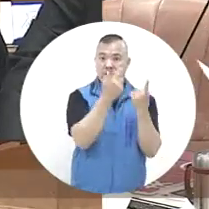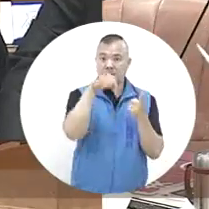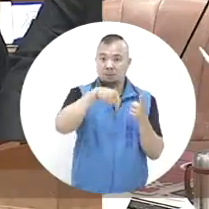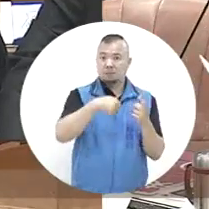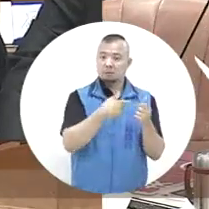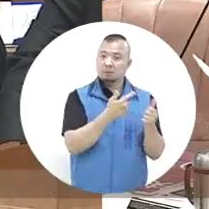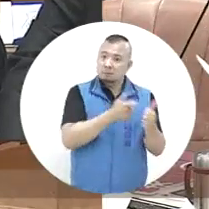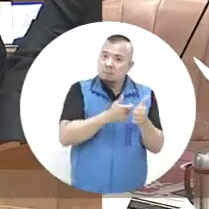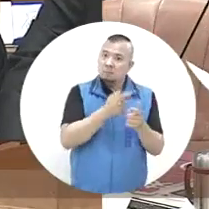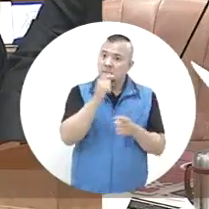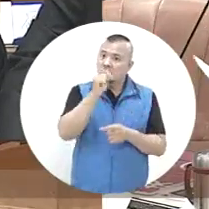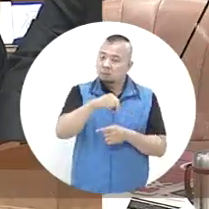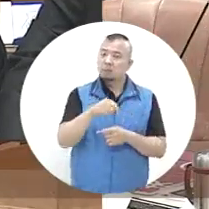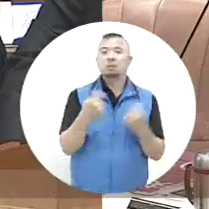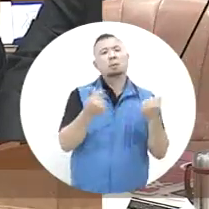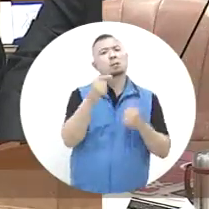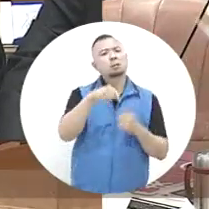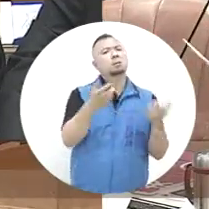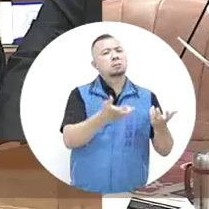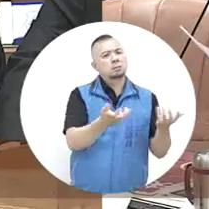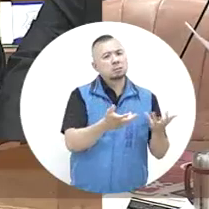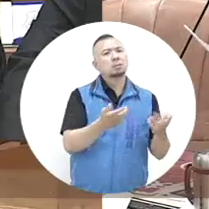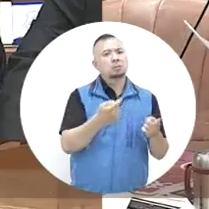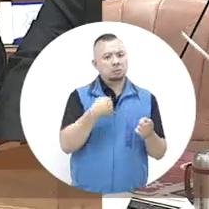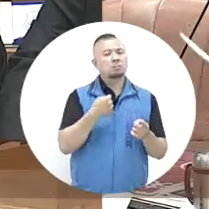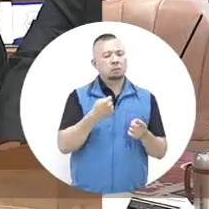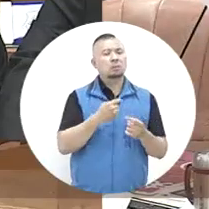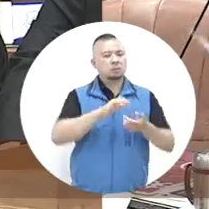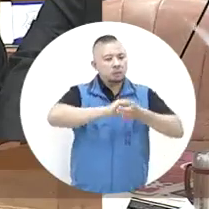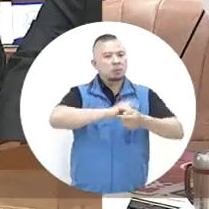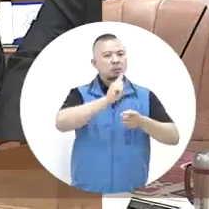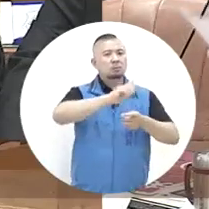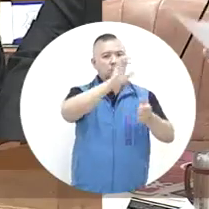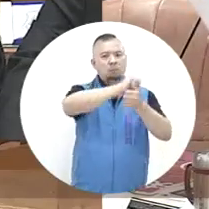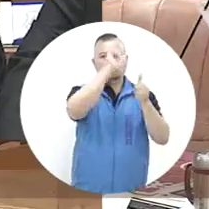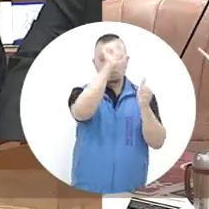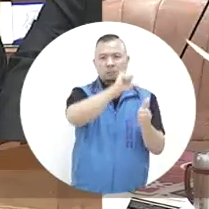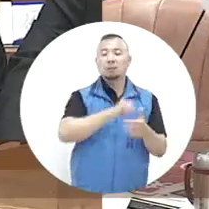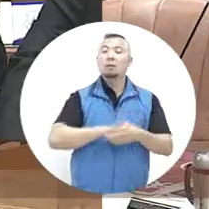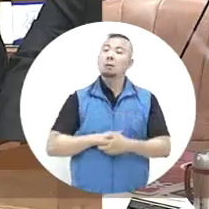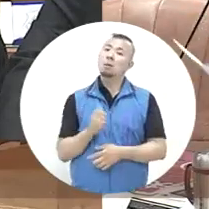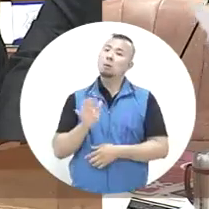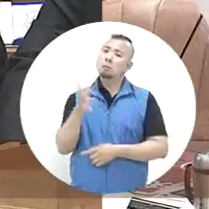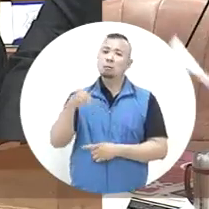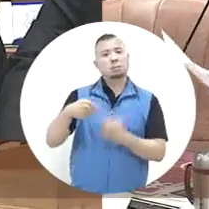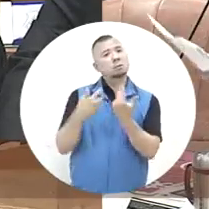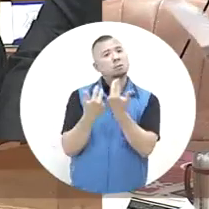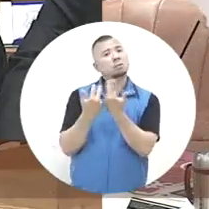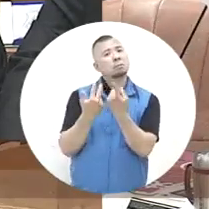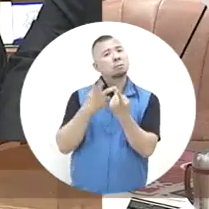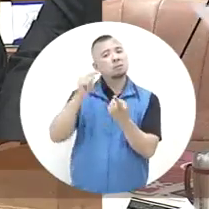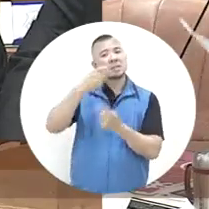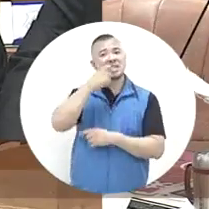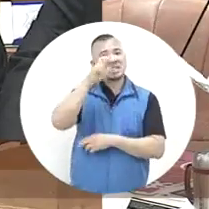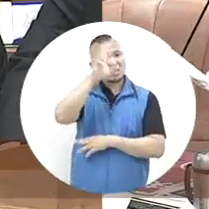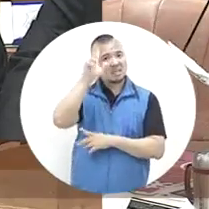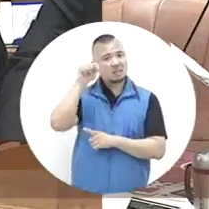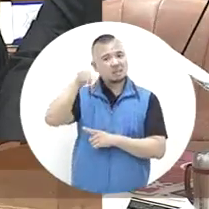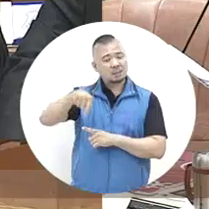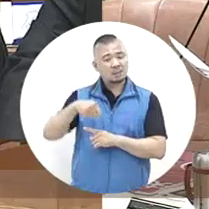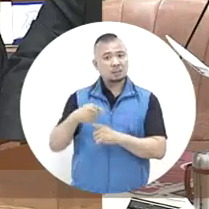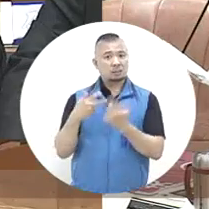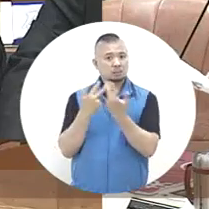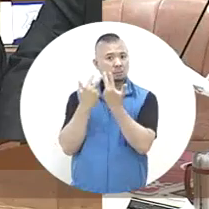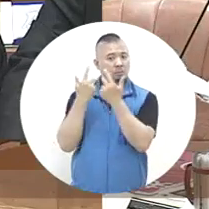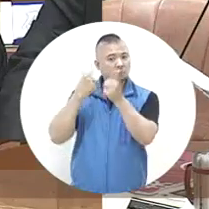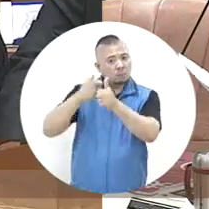像这样的一个案件，我们会让他付出代价。 这是我们所有民众的问题哦，为什么就是发生在新北市，光天化日之下可以在新北市开枪？ 所以他